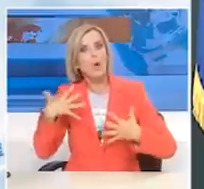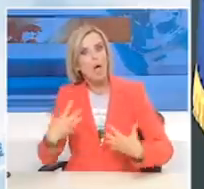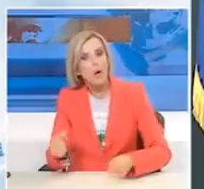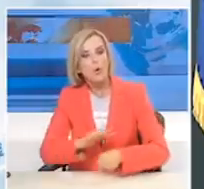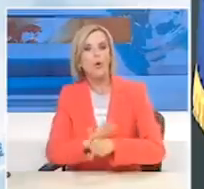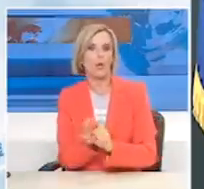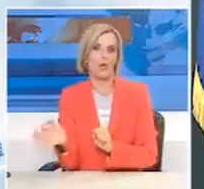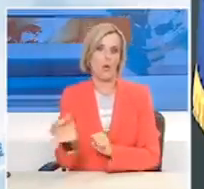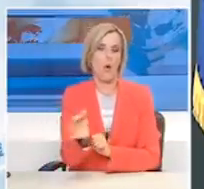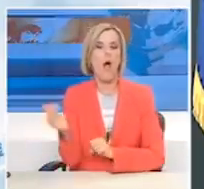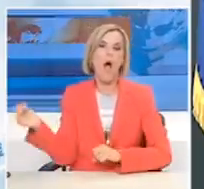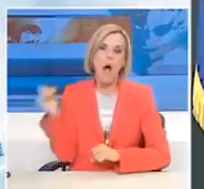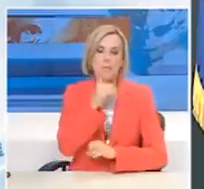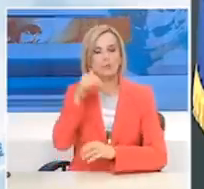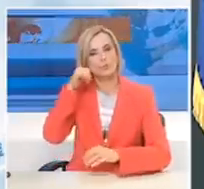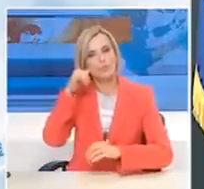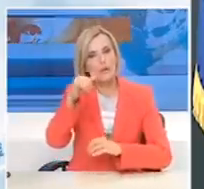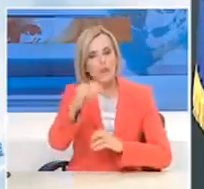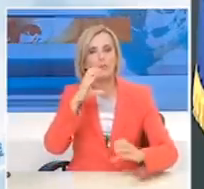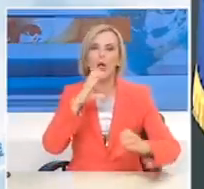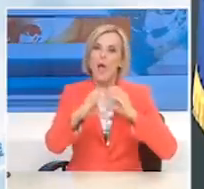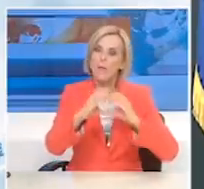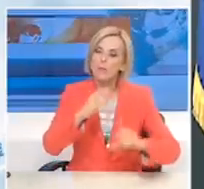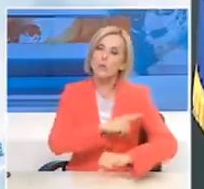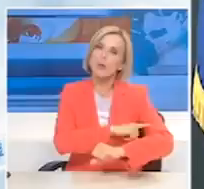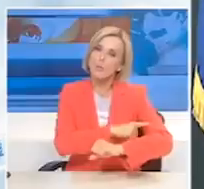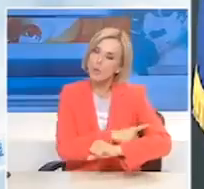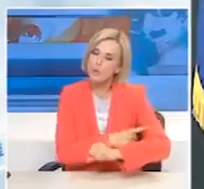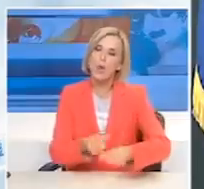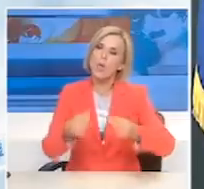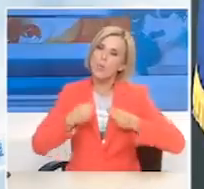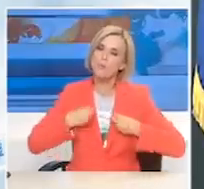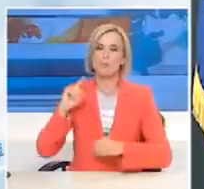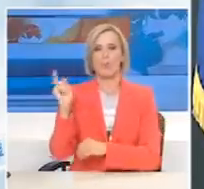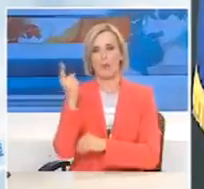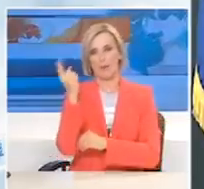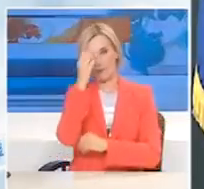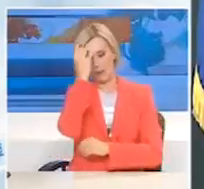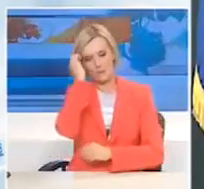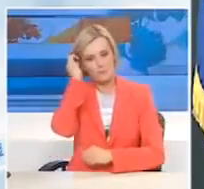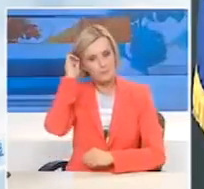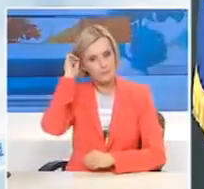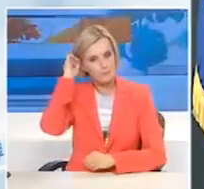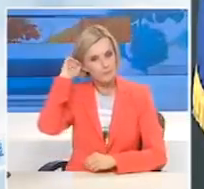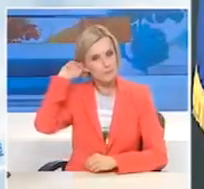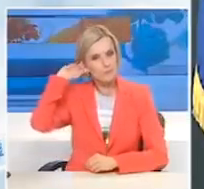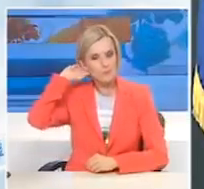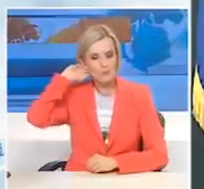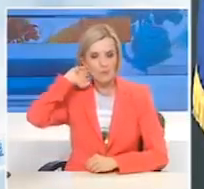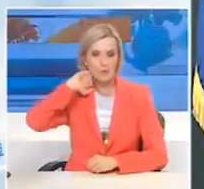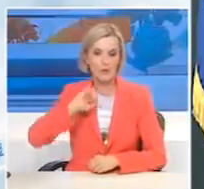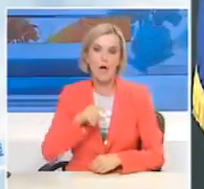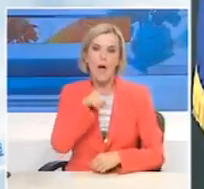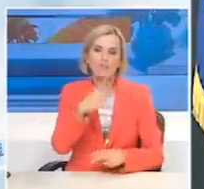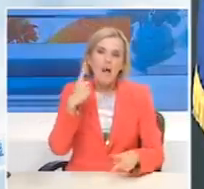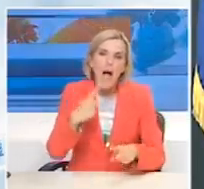η επικοινωνία με τον γιατρό μας και φυσικά η θεραπεία όπου αυτή κρίνεται απαραίτητη. Παρόμοια απλά μέτρα και